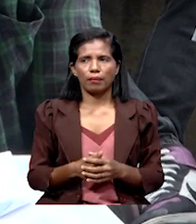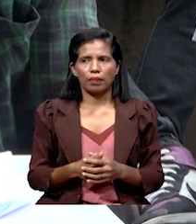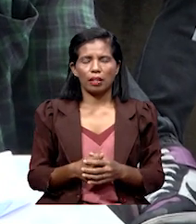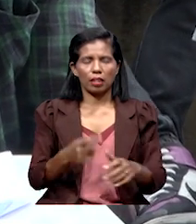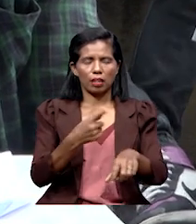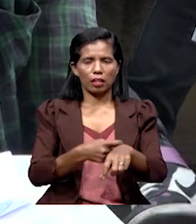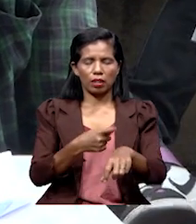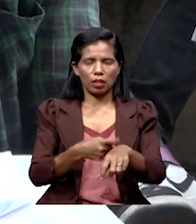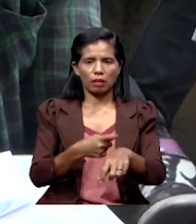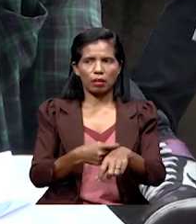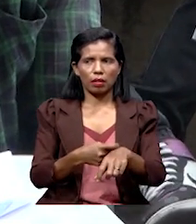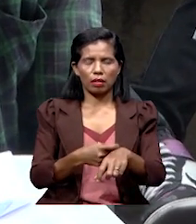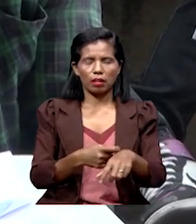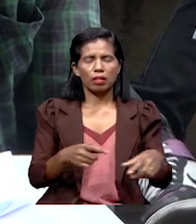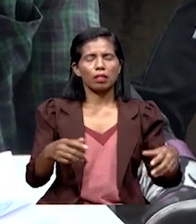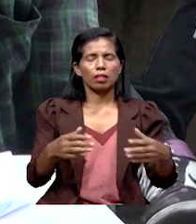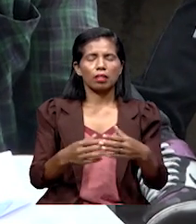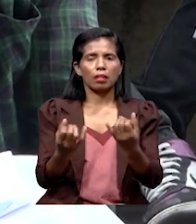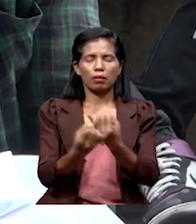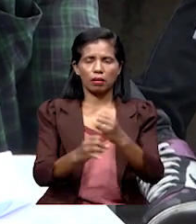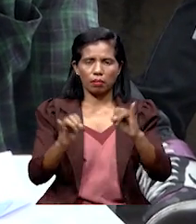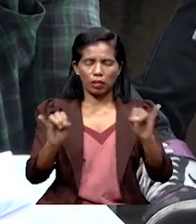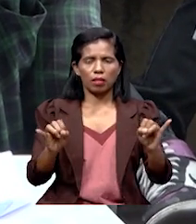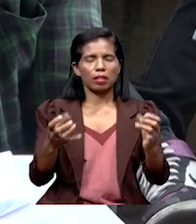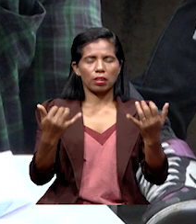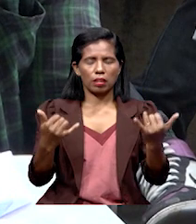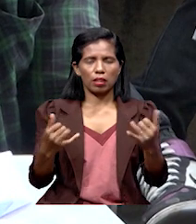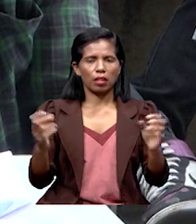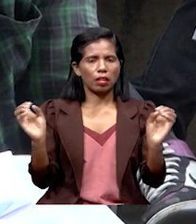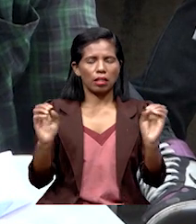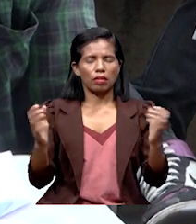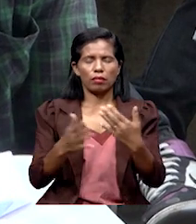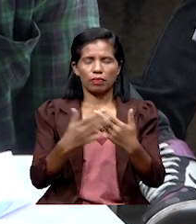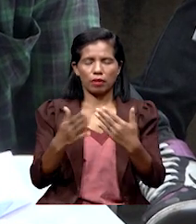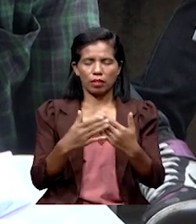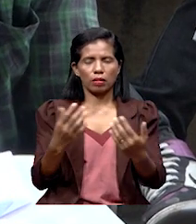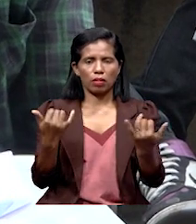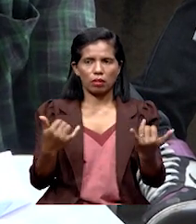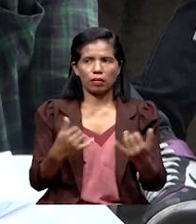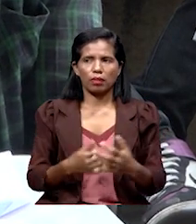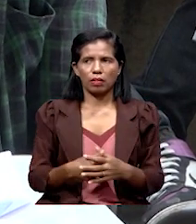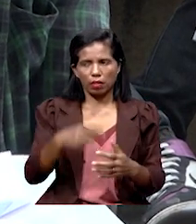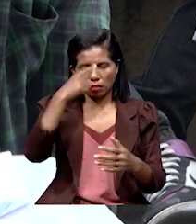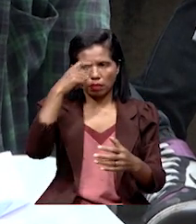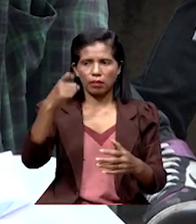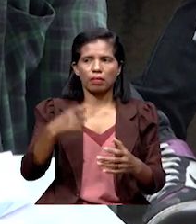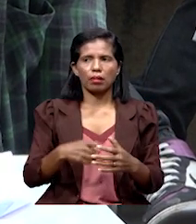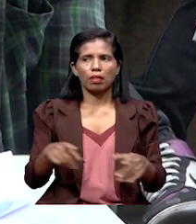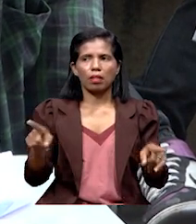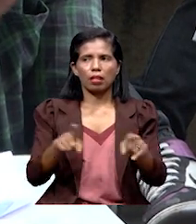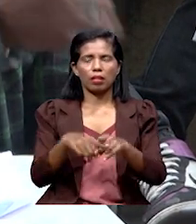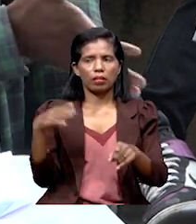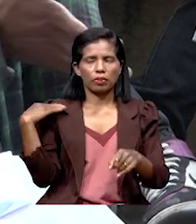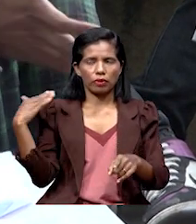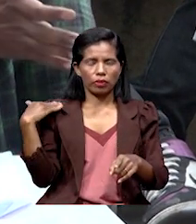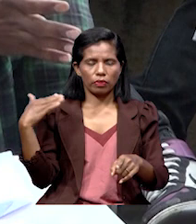durante luta ba independensia dene la fasil tebes atu to maida bo tamane anesan jera sok ida